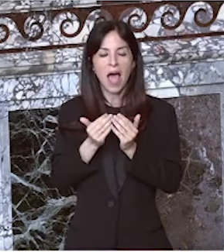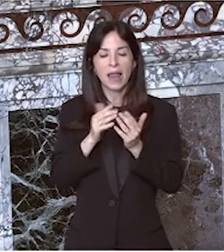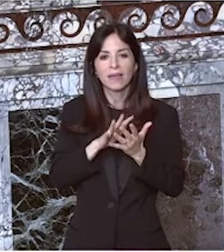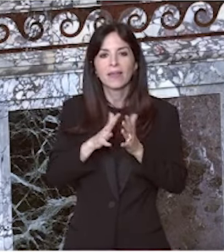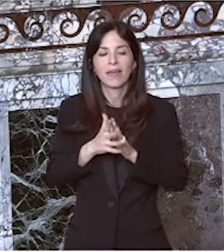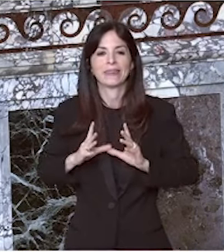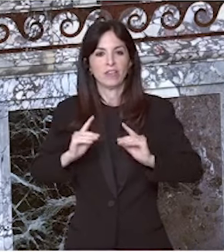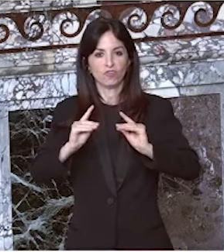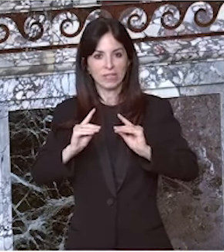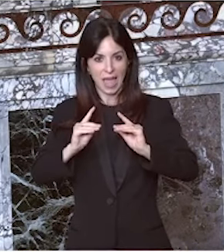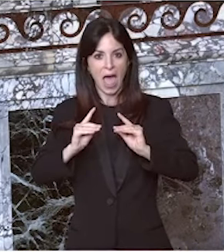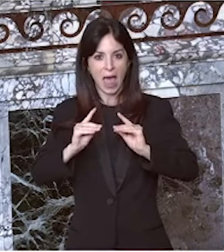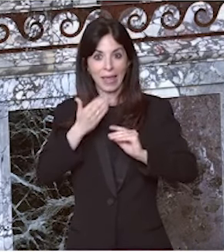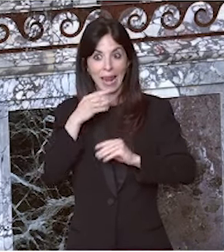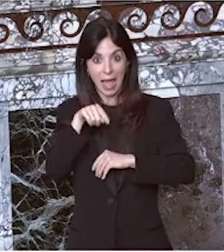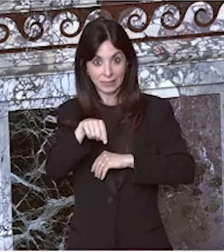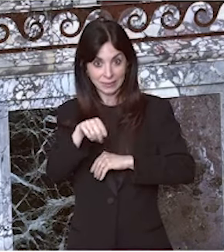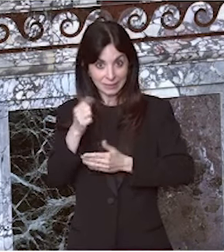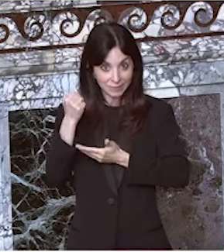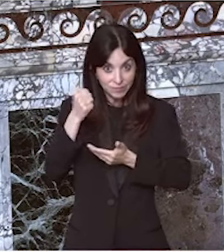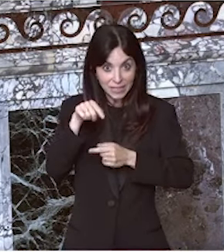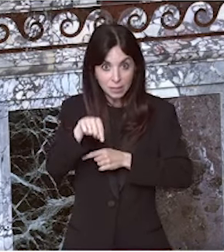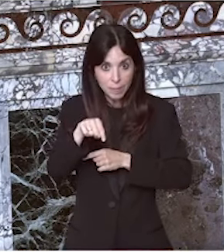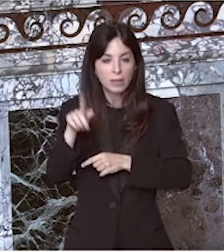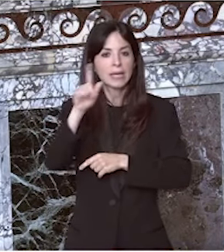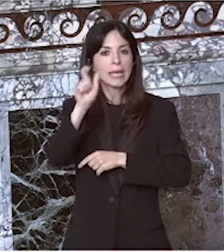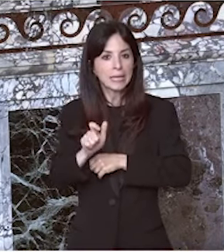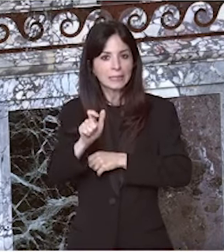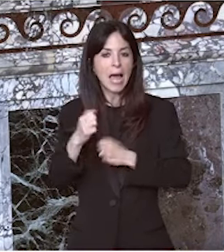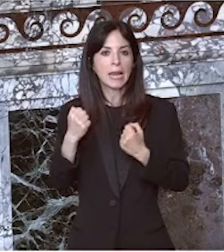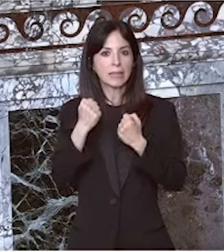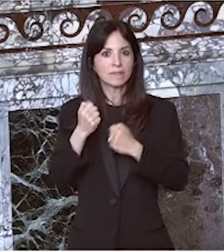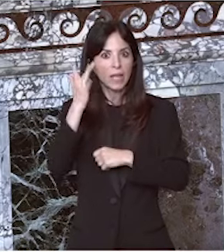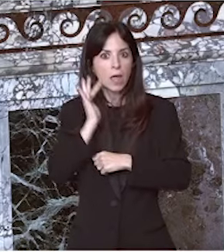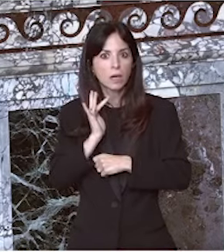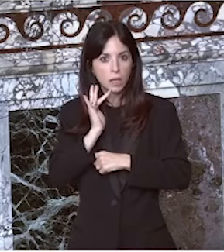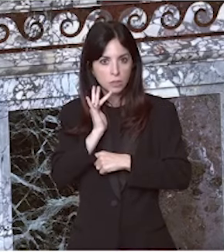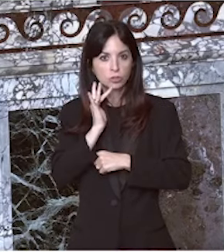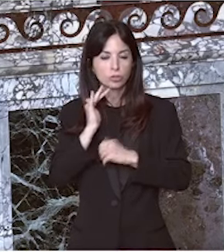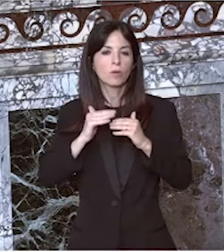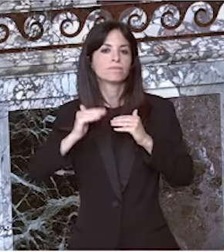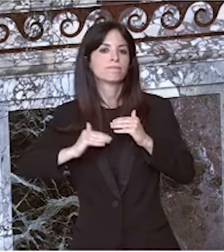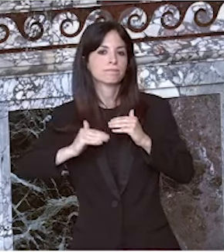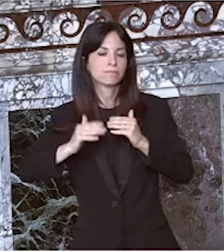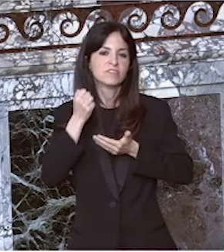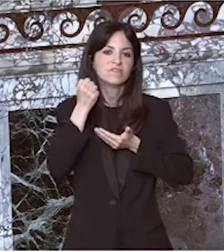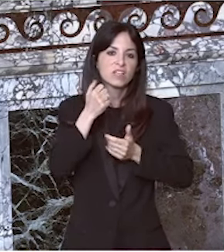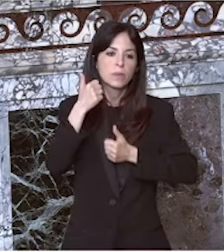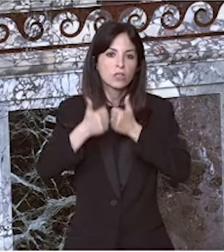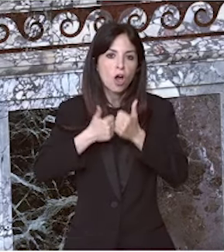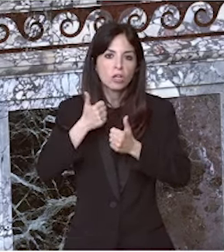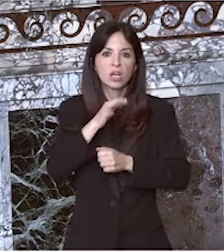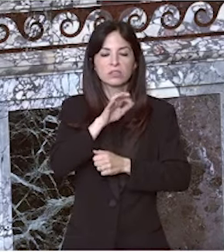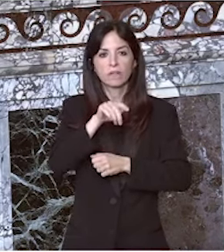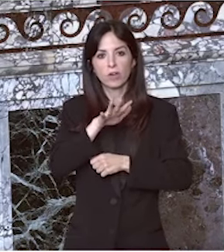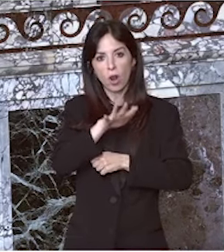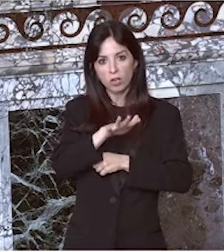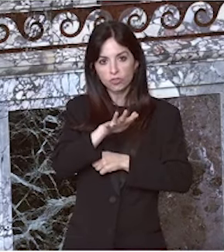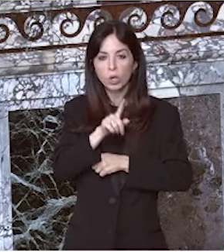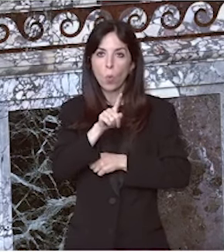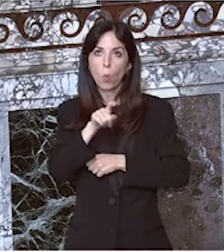digitale. In Italia l'attività di venture capital è sottodimensionata, con un flusso di investimenti annuo tra 0,5